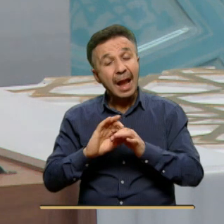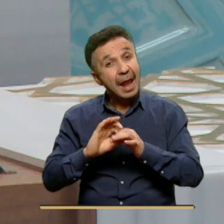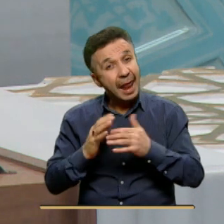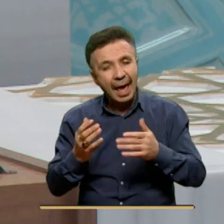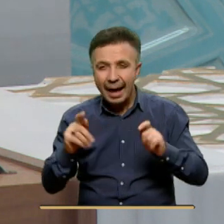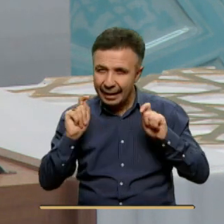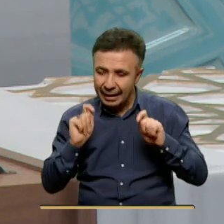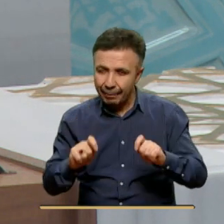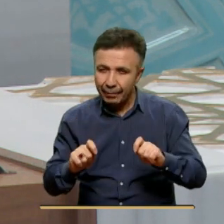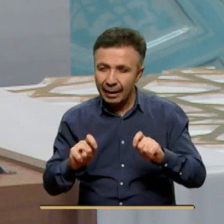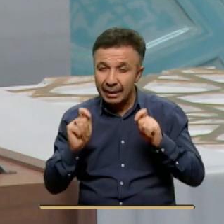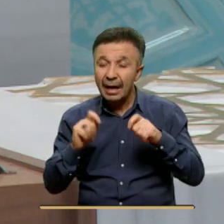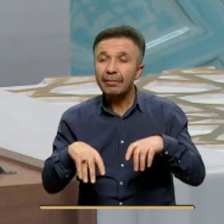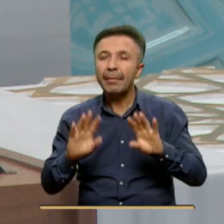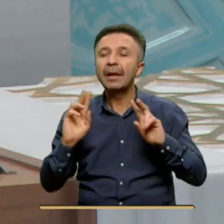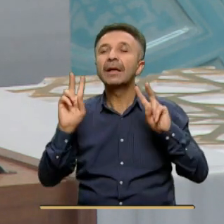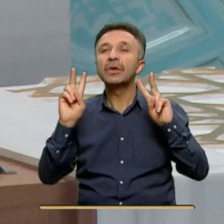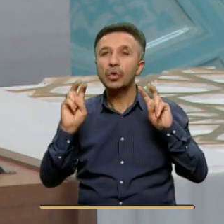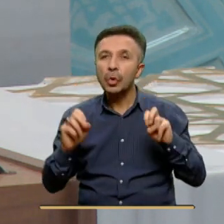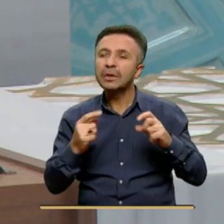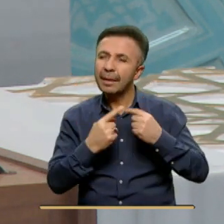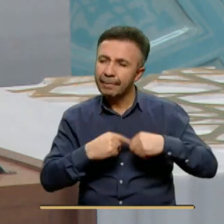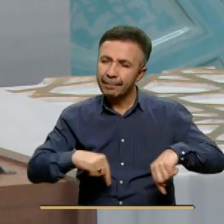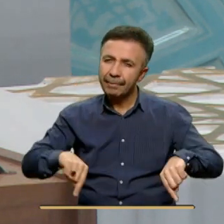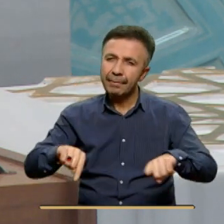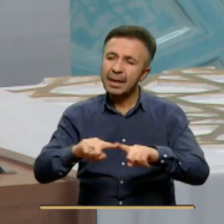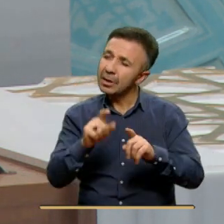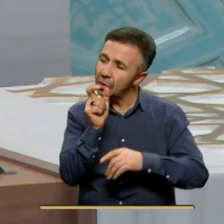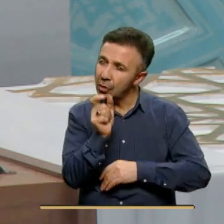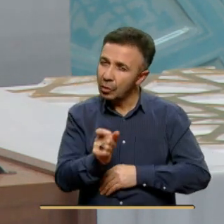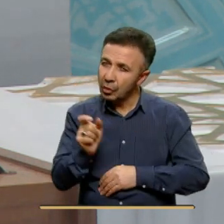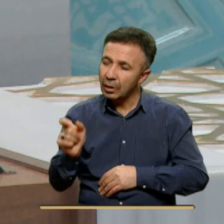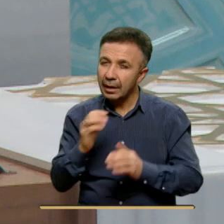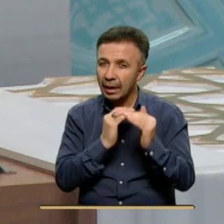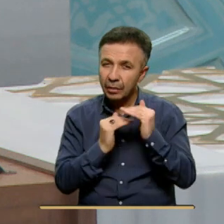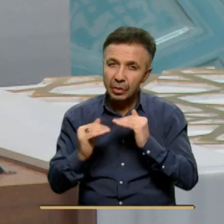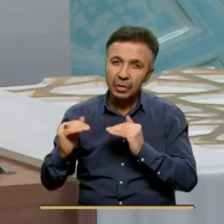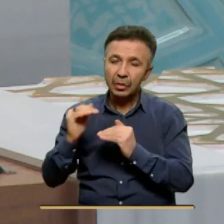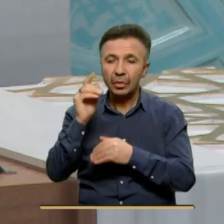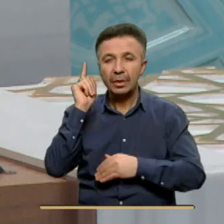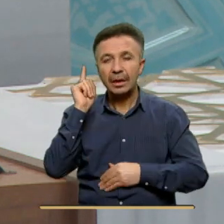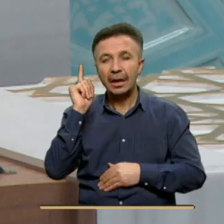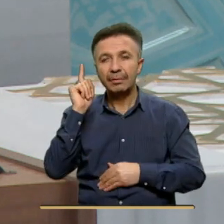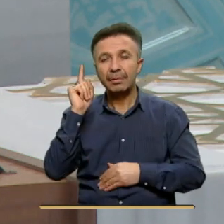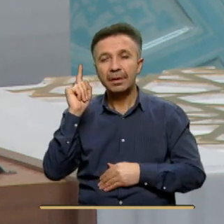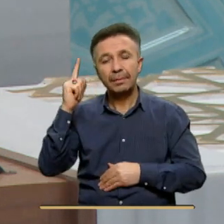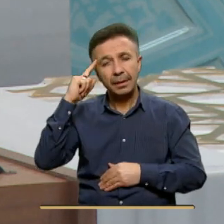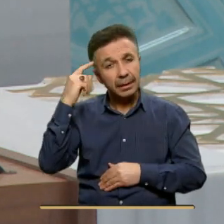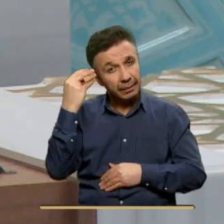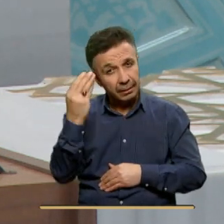de yapmamaları hususunda biz kullarına Yüce Rabbimiz Celle Celaluhu